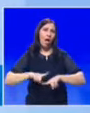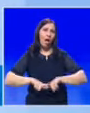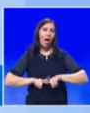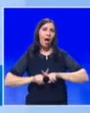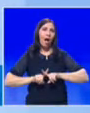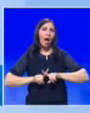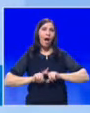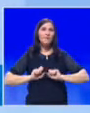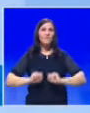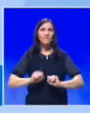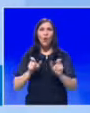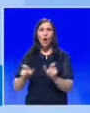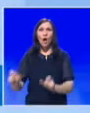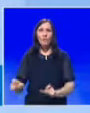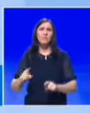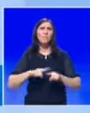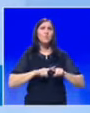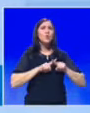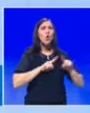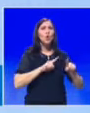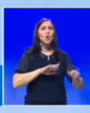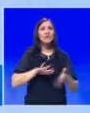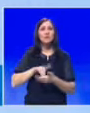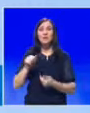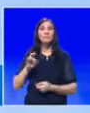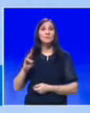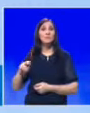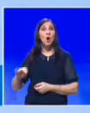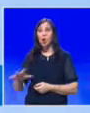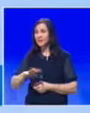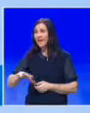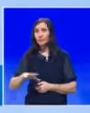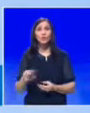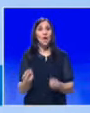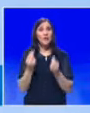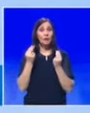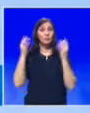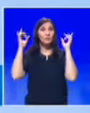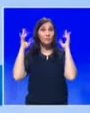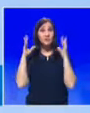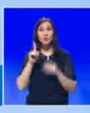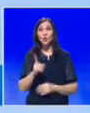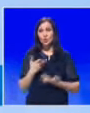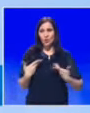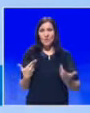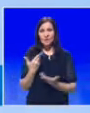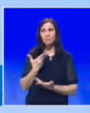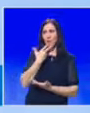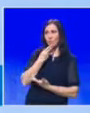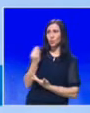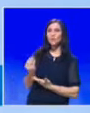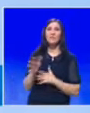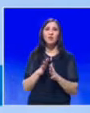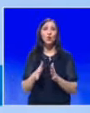от прокурорските асоциации, от неправителствения сектор на най-добрите професионалисти, които ние да припознаем в